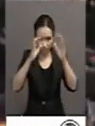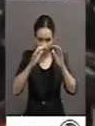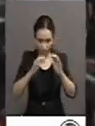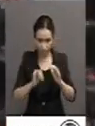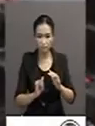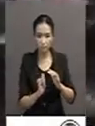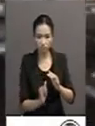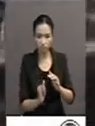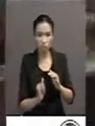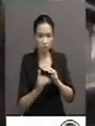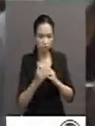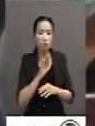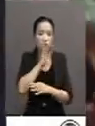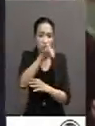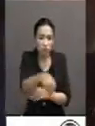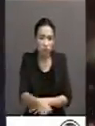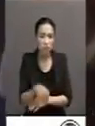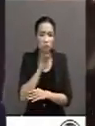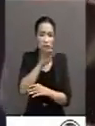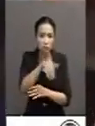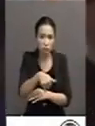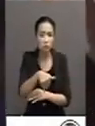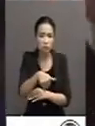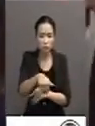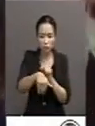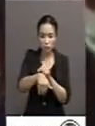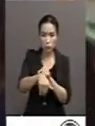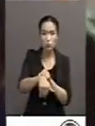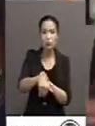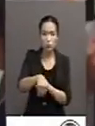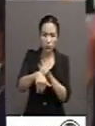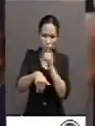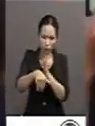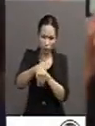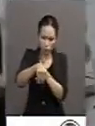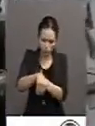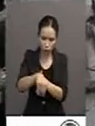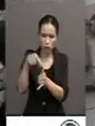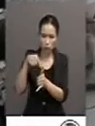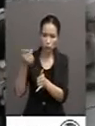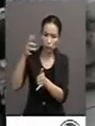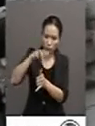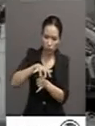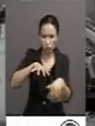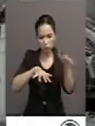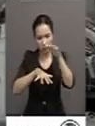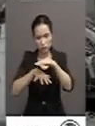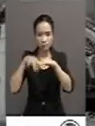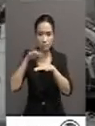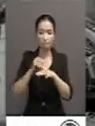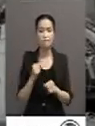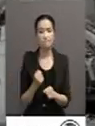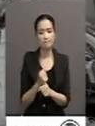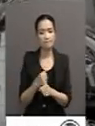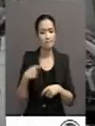ติดอยู่ในห้องโดยสารแบ็คโฮแล้วก็ถูกแผ่นปูนซ้ำลงมาอีกรอบนึงนะคะทำให้การทำงานของทางเจ้าหน้าที่เนี่ยเป็นไปด้วย